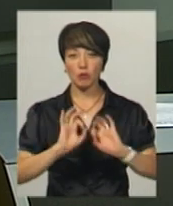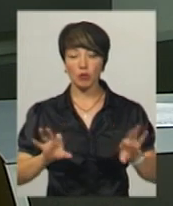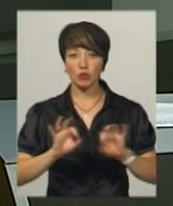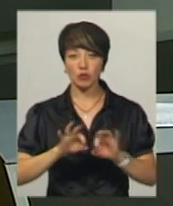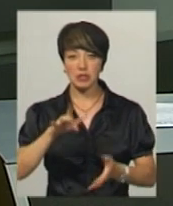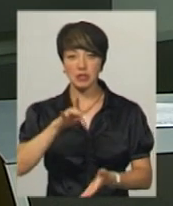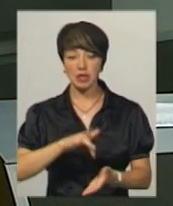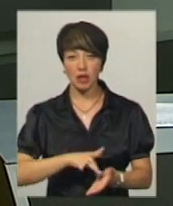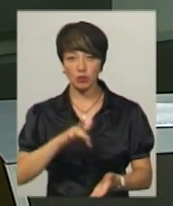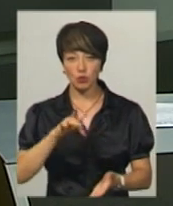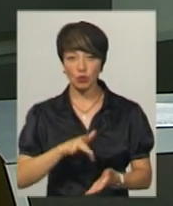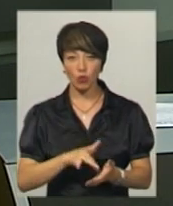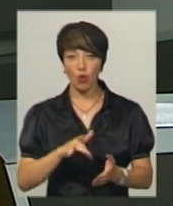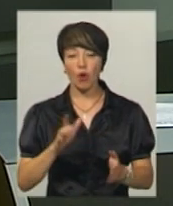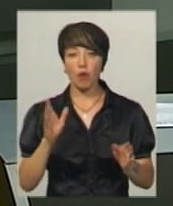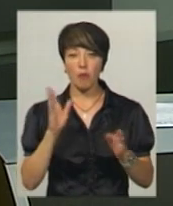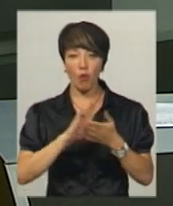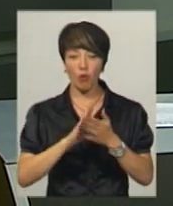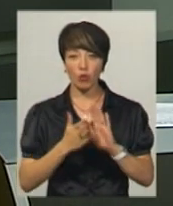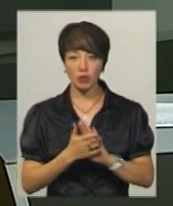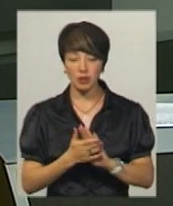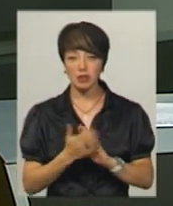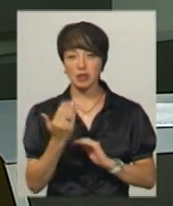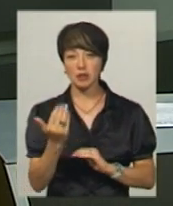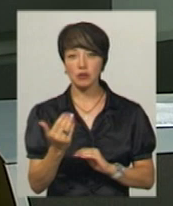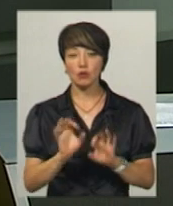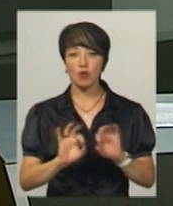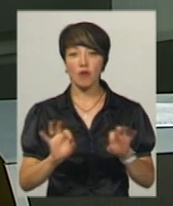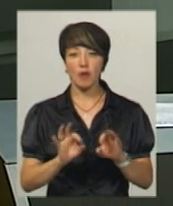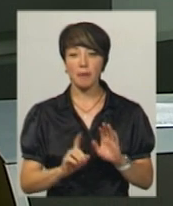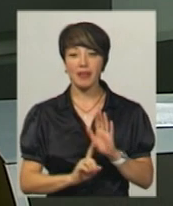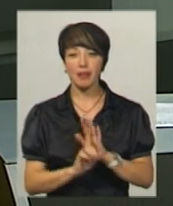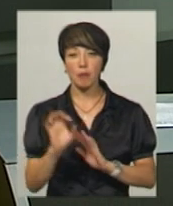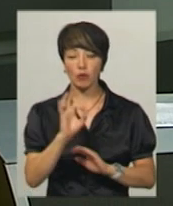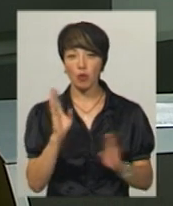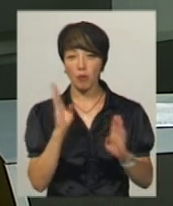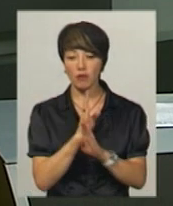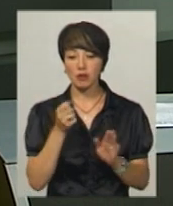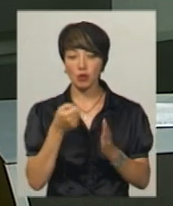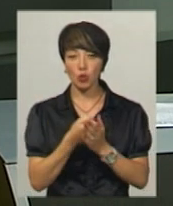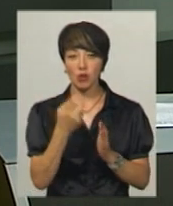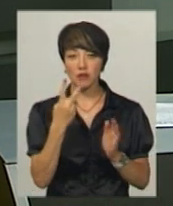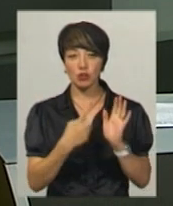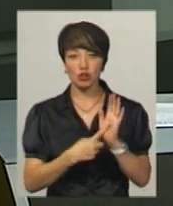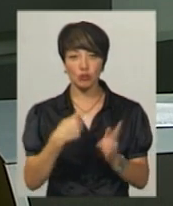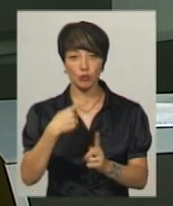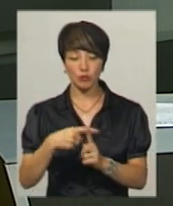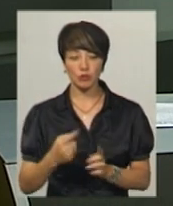центру гідрометеорології Люся Ковалишина. За її словами, температура повітря прогріється до 26